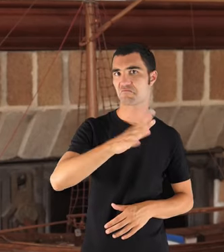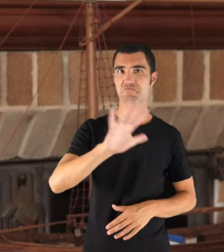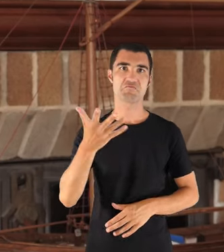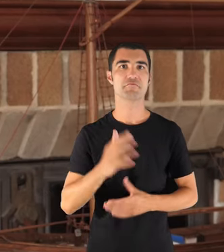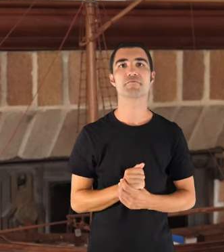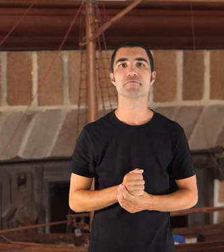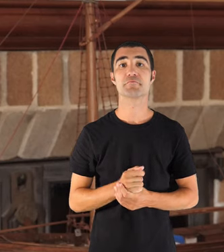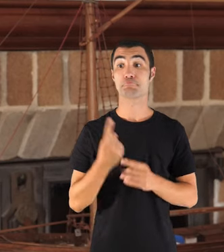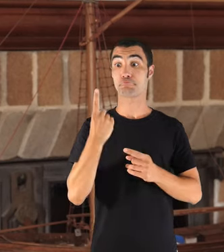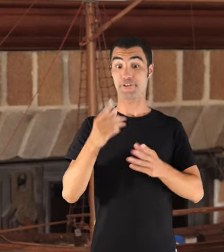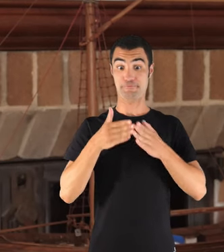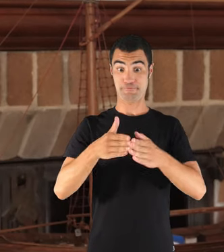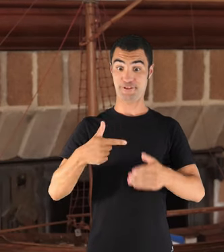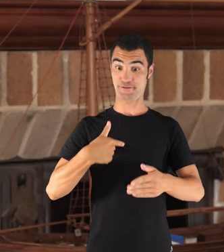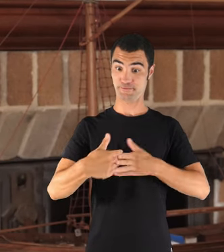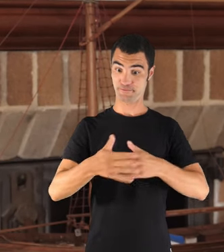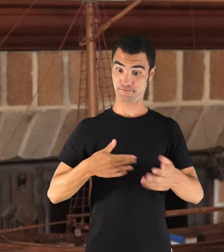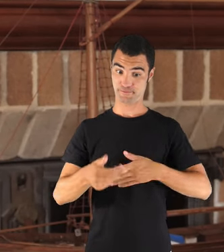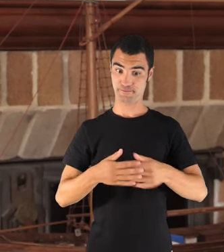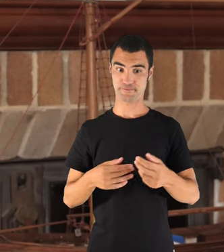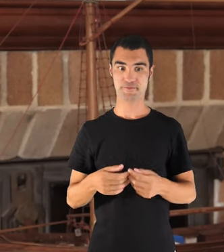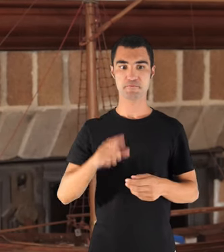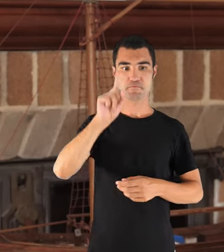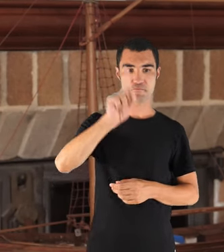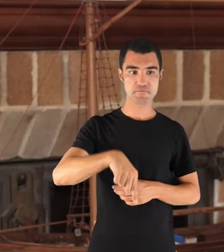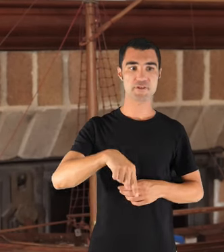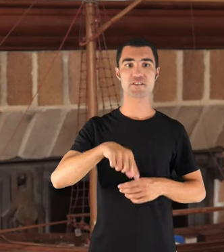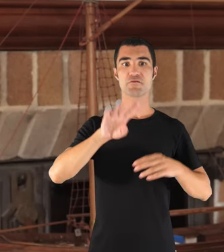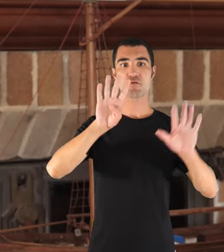La primera barqueta que vaig fer jo va ser de munt el